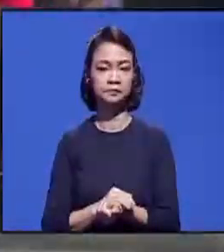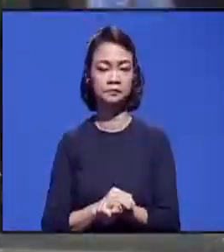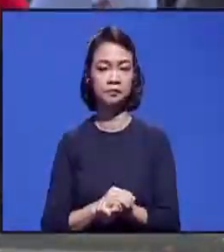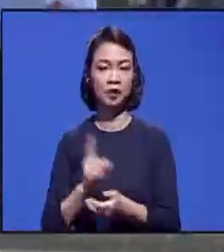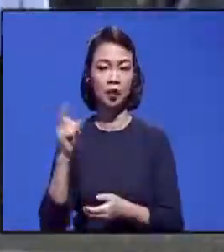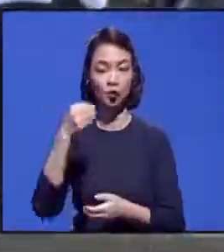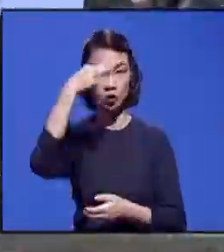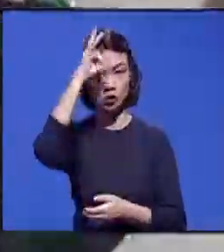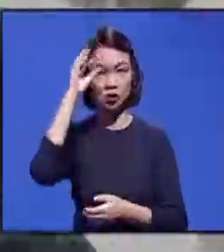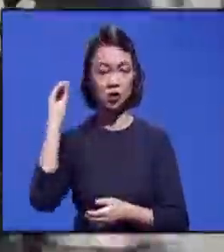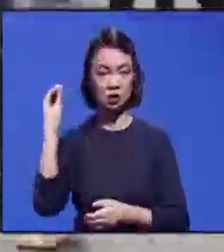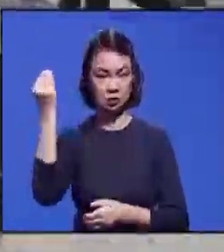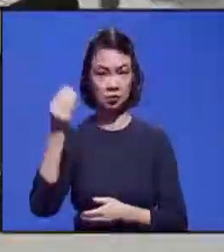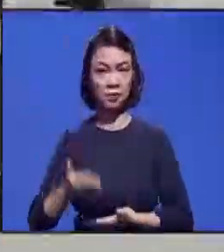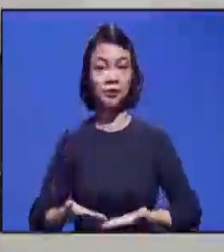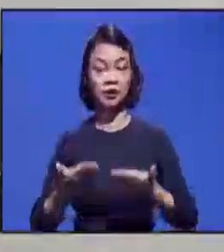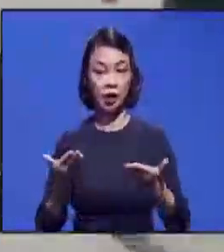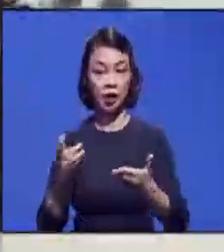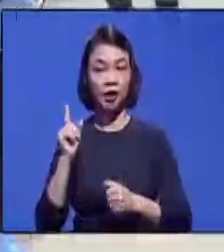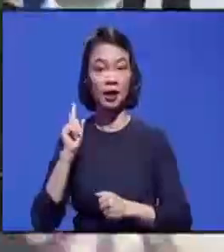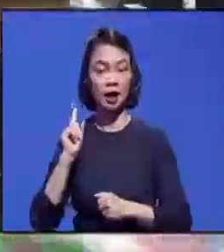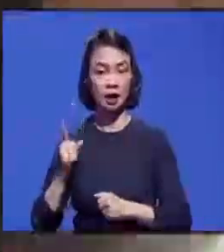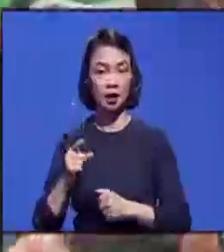Polda Metro Jaya sempat menyediakan adanya